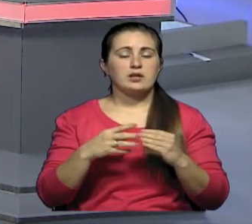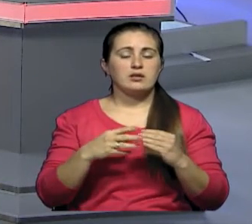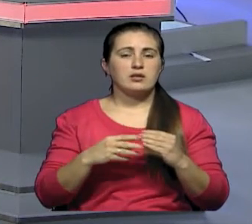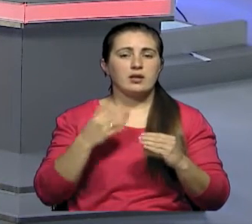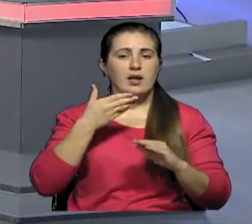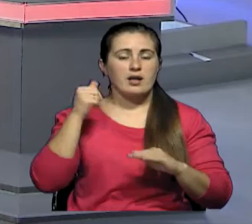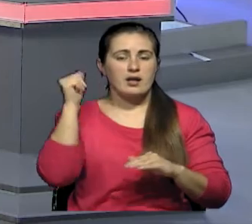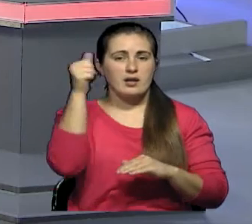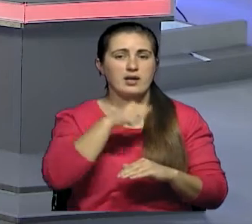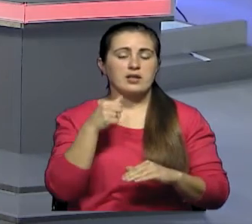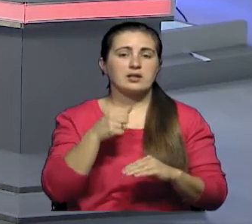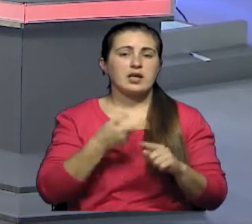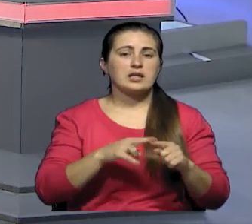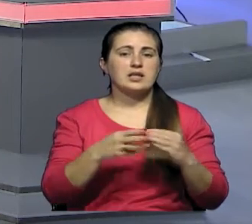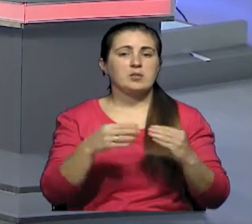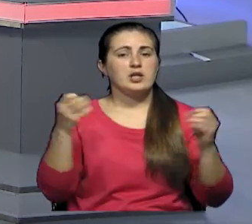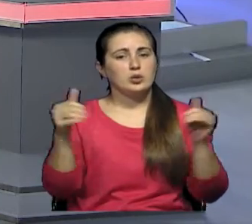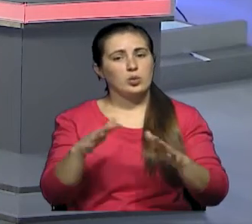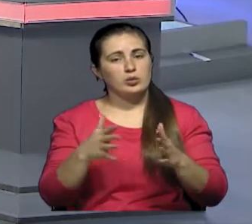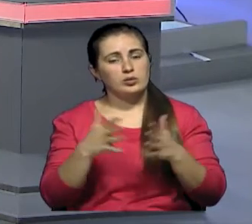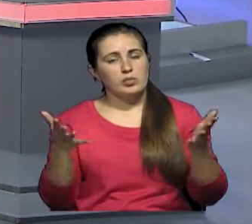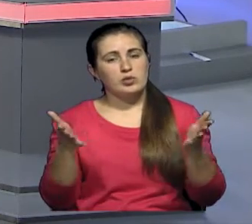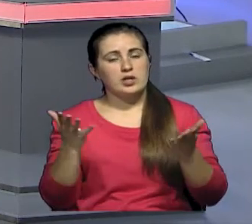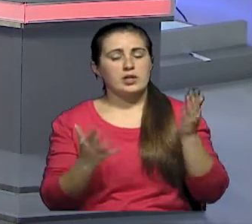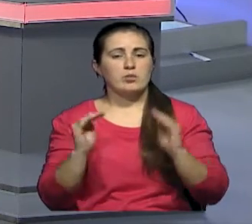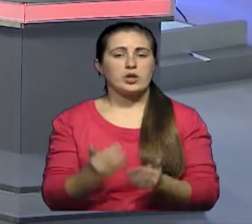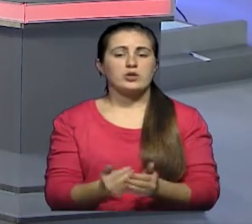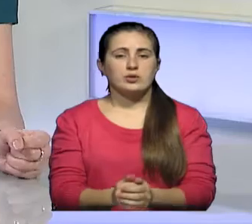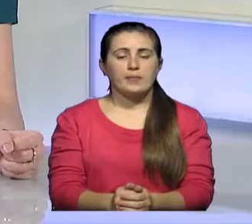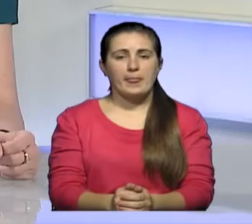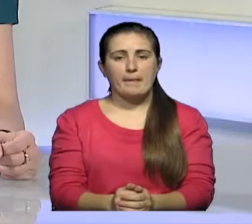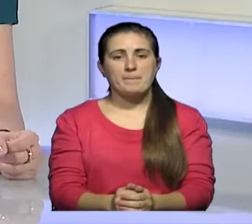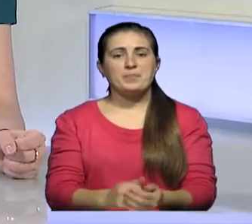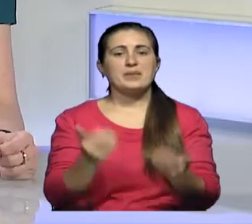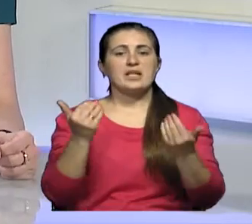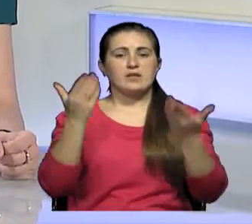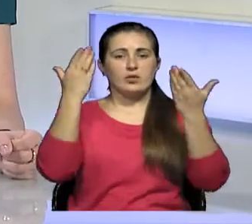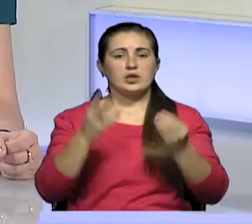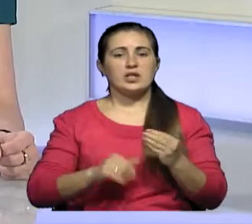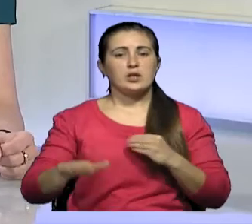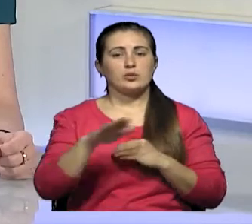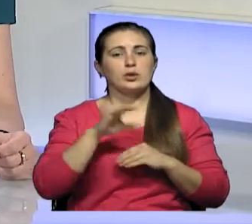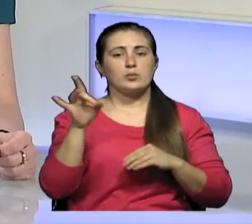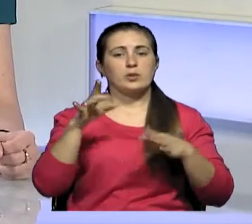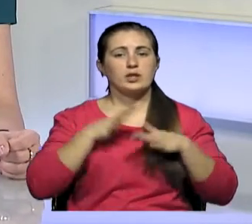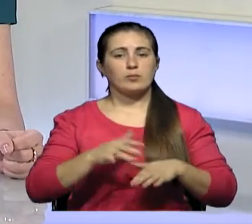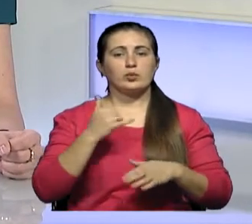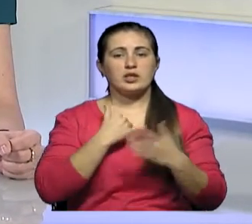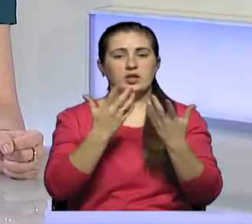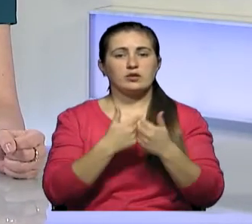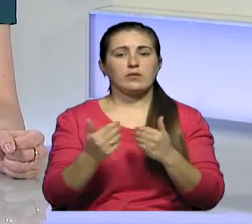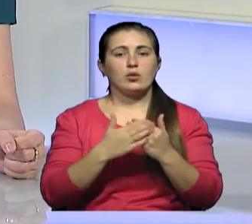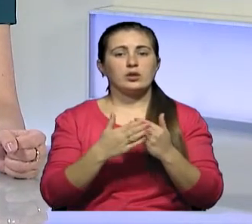и больше становится или меньше на сегодняшний день на территории республики крым у нас насчитываться